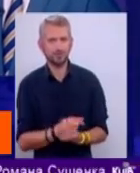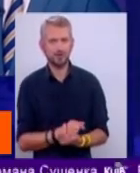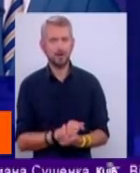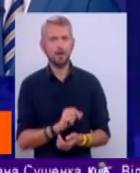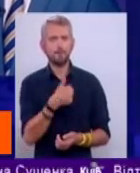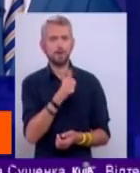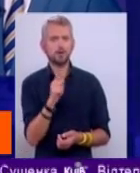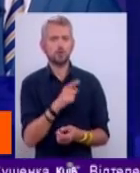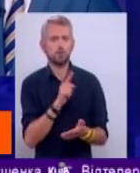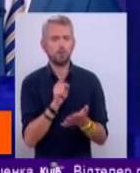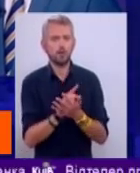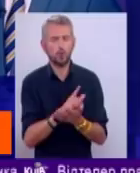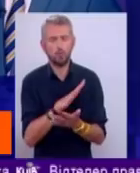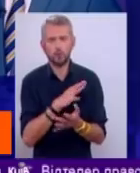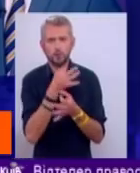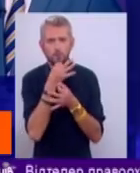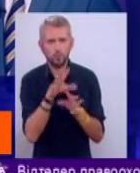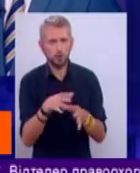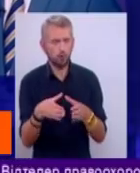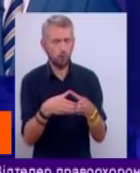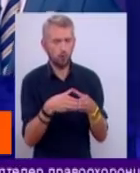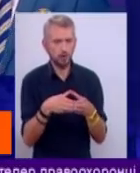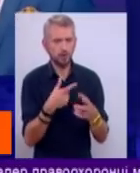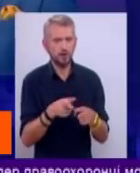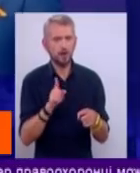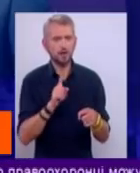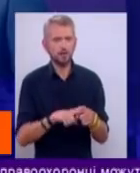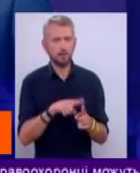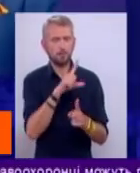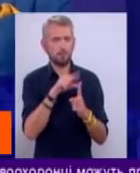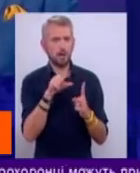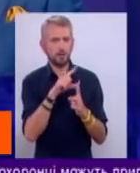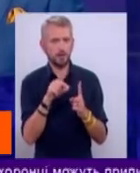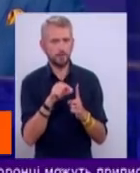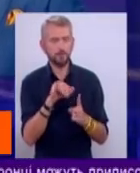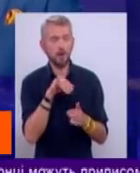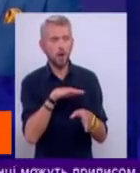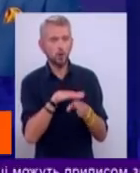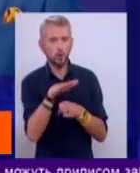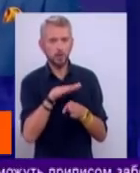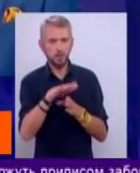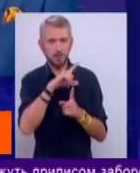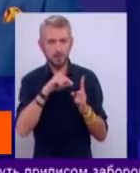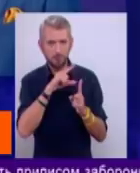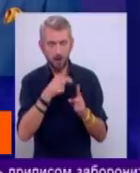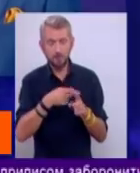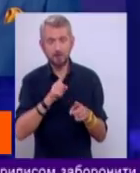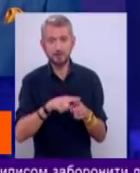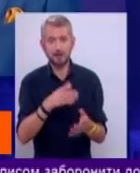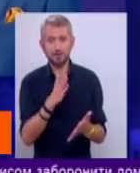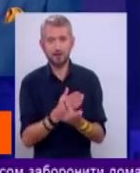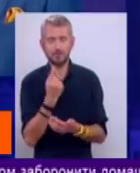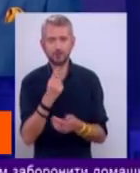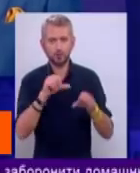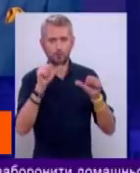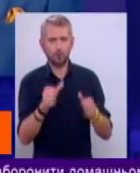перше, що повинно бути в будь-якому колективі, це правила. І дотримання правил – це є єдиною